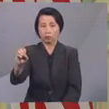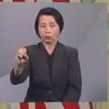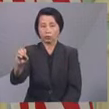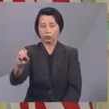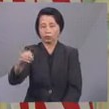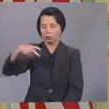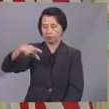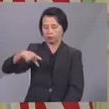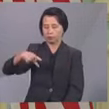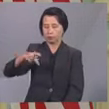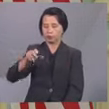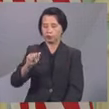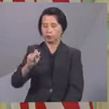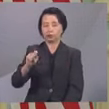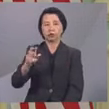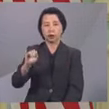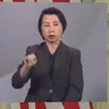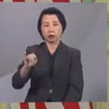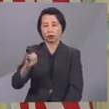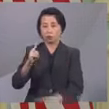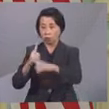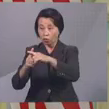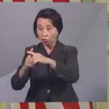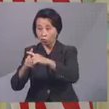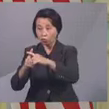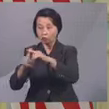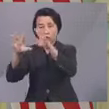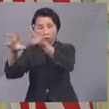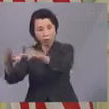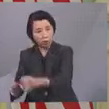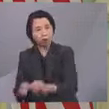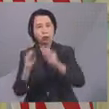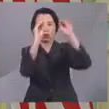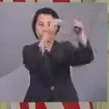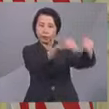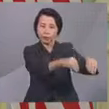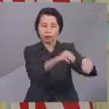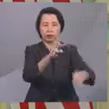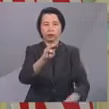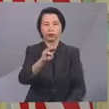60 parti yang positif telah pun dihantar ke MAIPS.